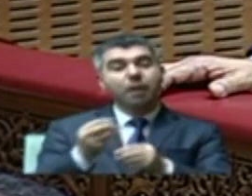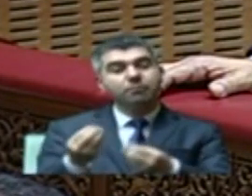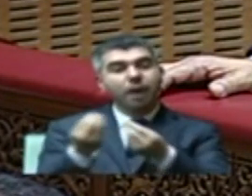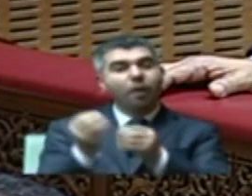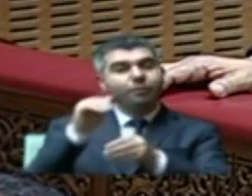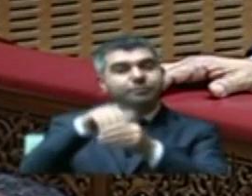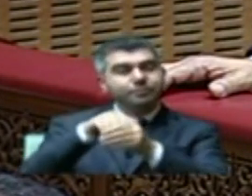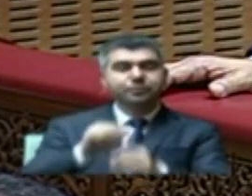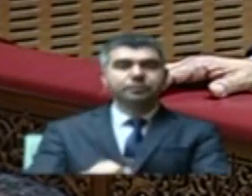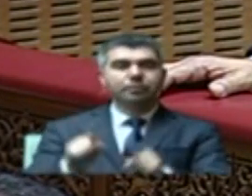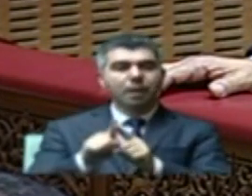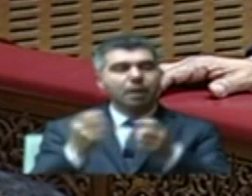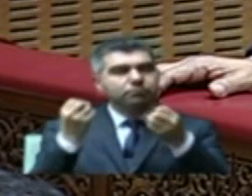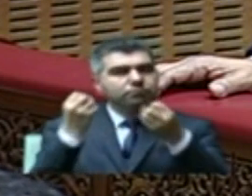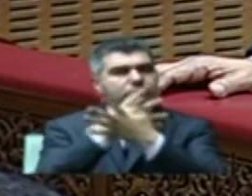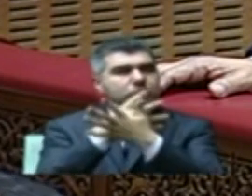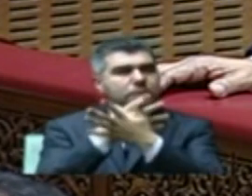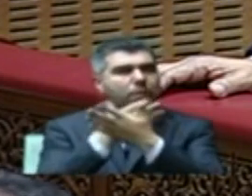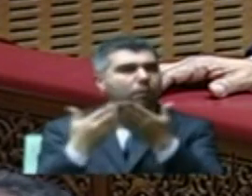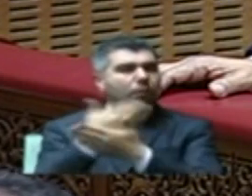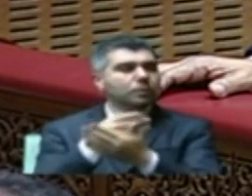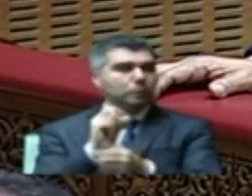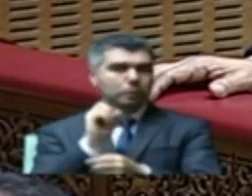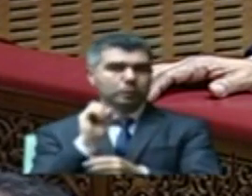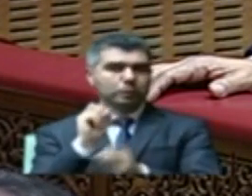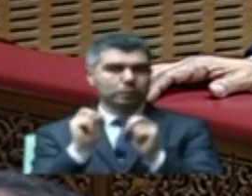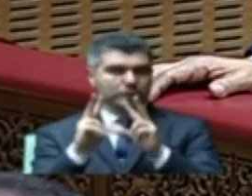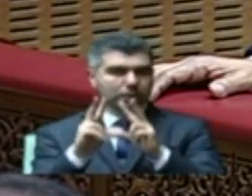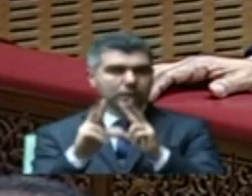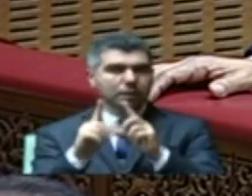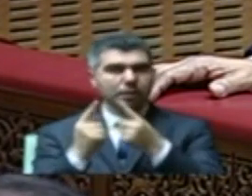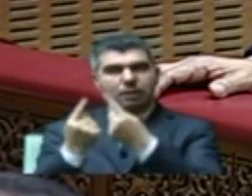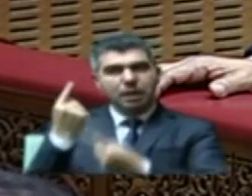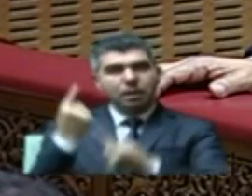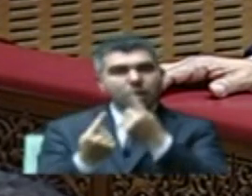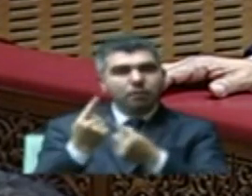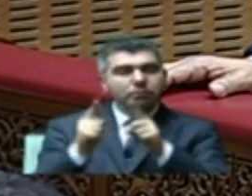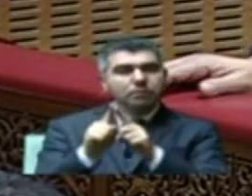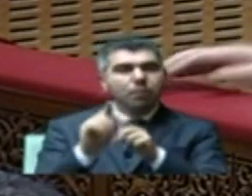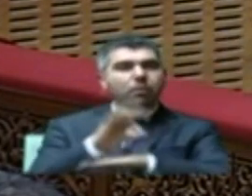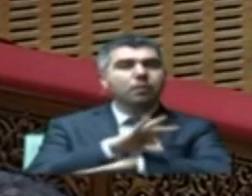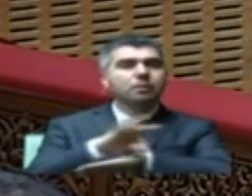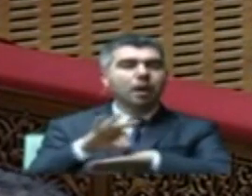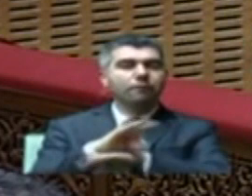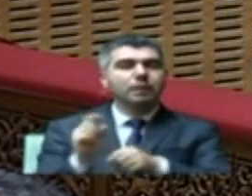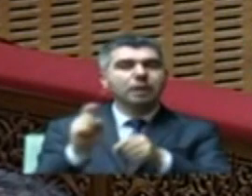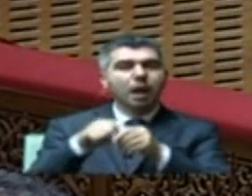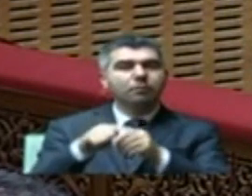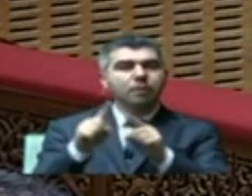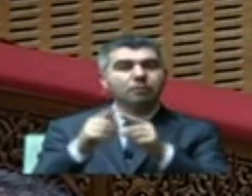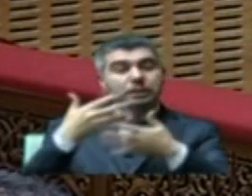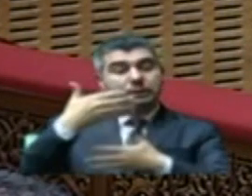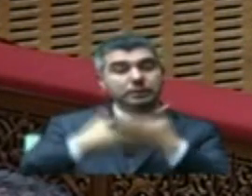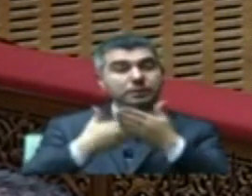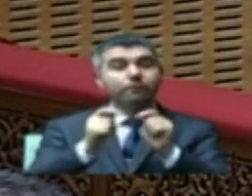والاستغراب الكبير هو انسحاب ديال ممثلي الموظفين، وخرجات في الجريدة الرسمية في